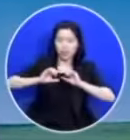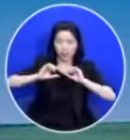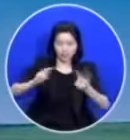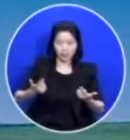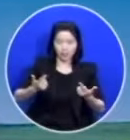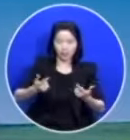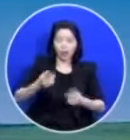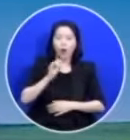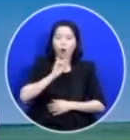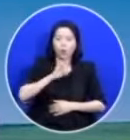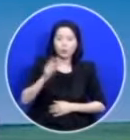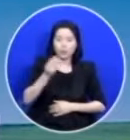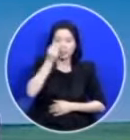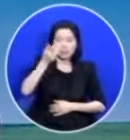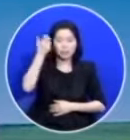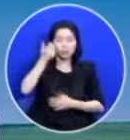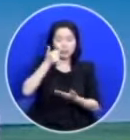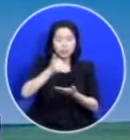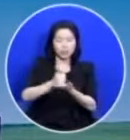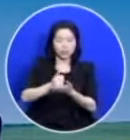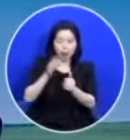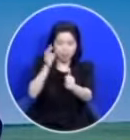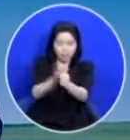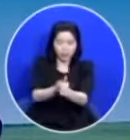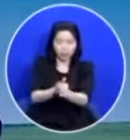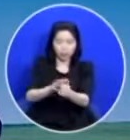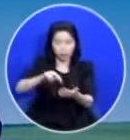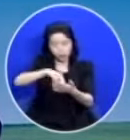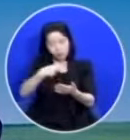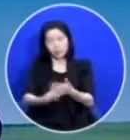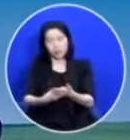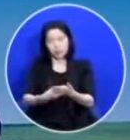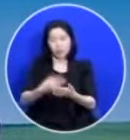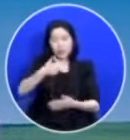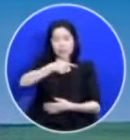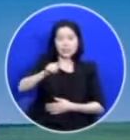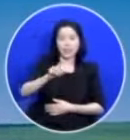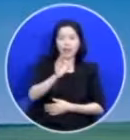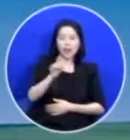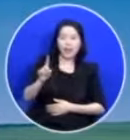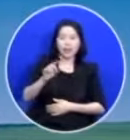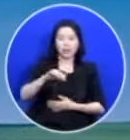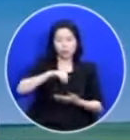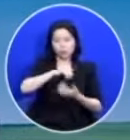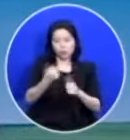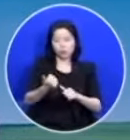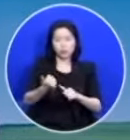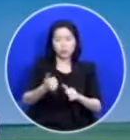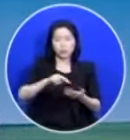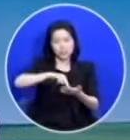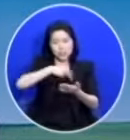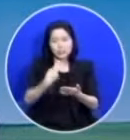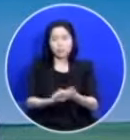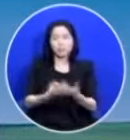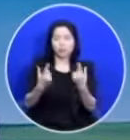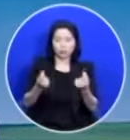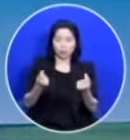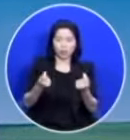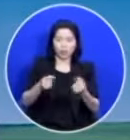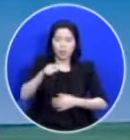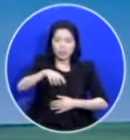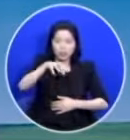맡기고 쓰러지는 것입니다 자의 죽음은 자는 것과 같아요 여기서 이김이 옵니다